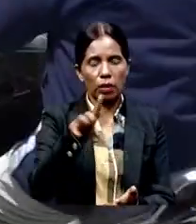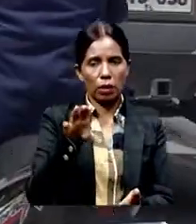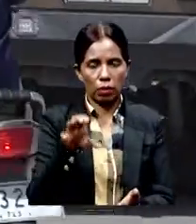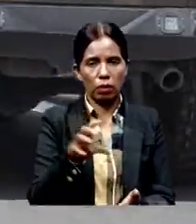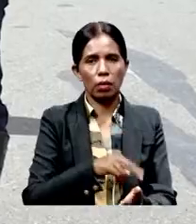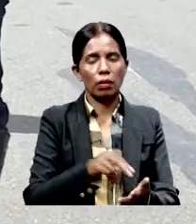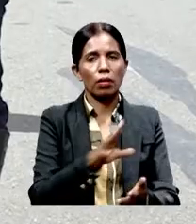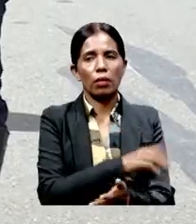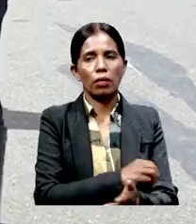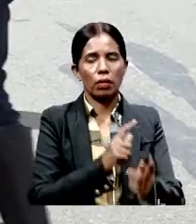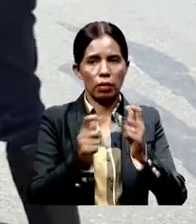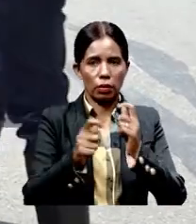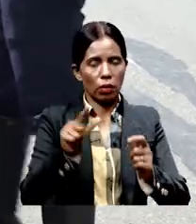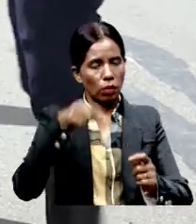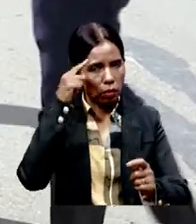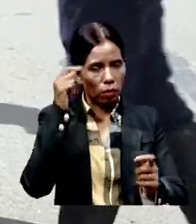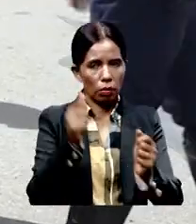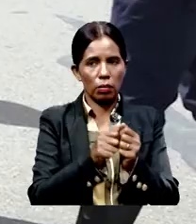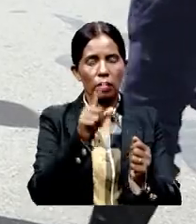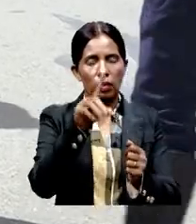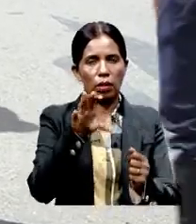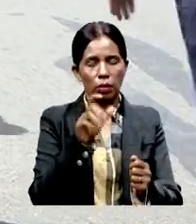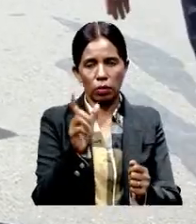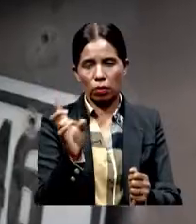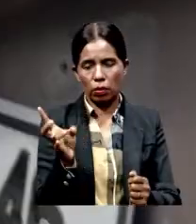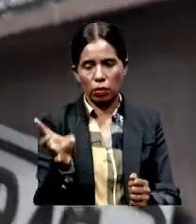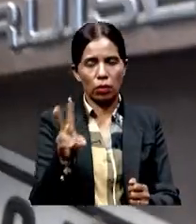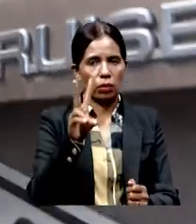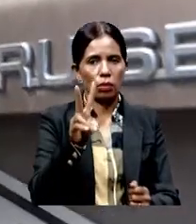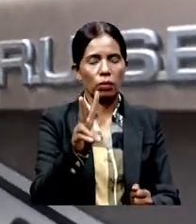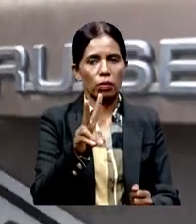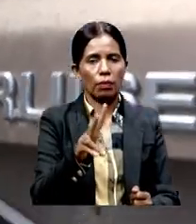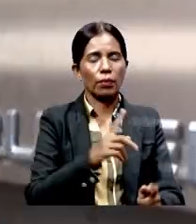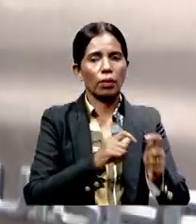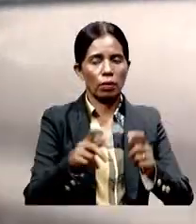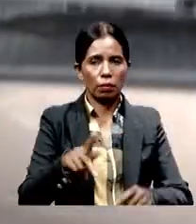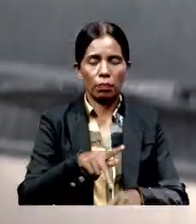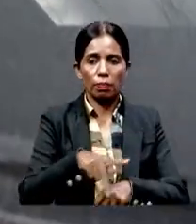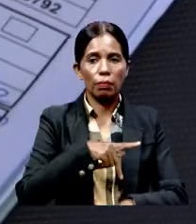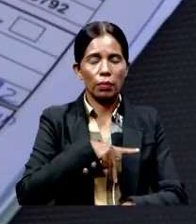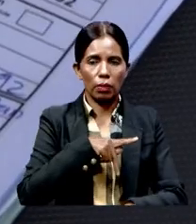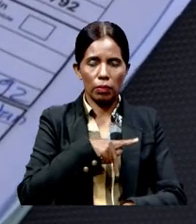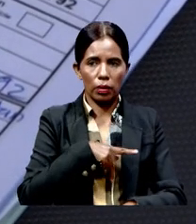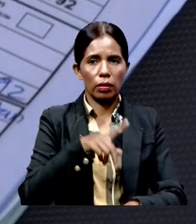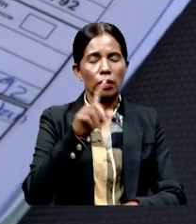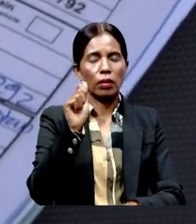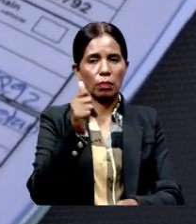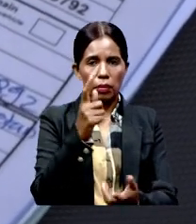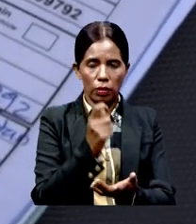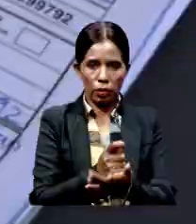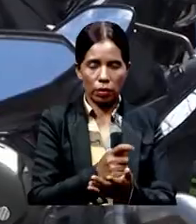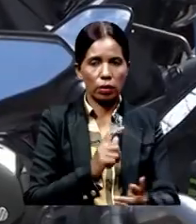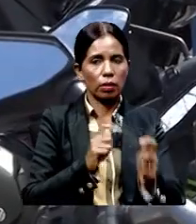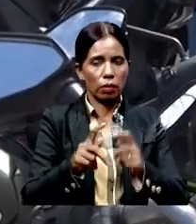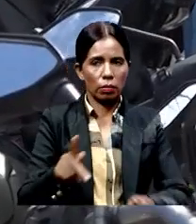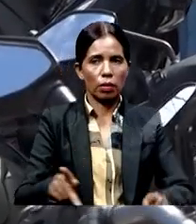numero ne transporte guvernu atu sida hitulu resin rua no transporte privado rihun sanulu no transporte publiku